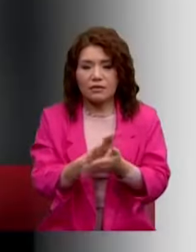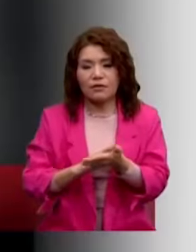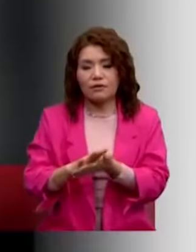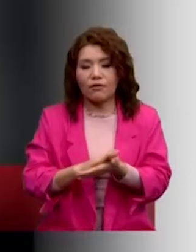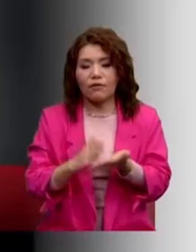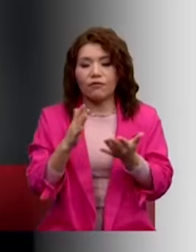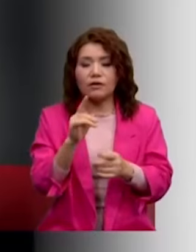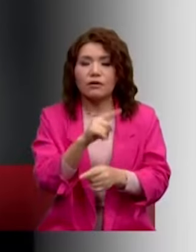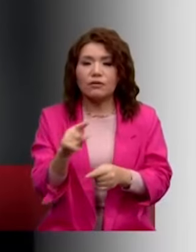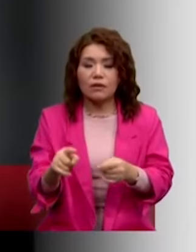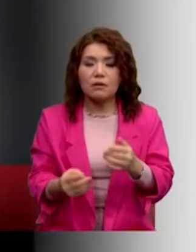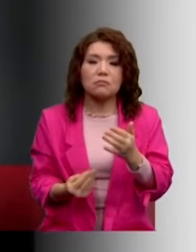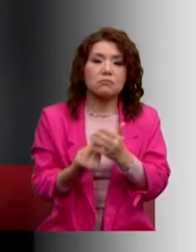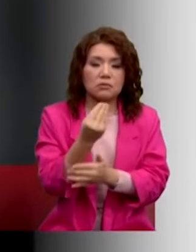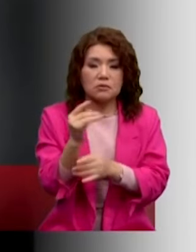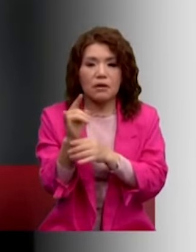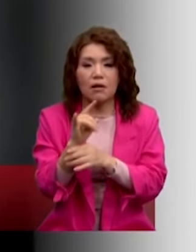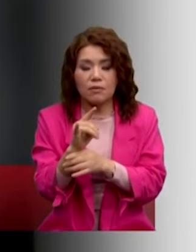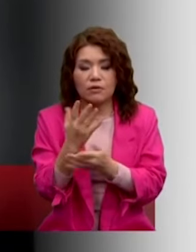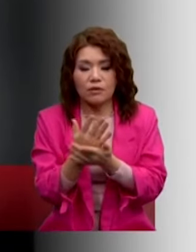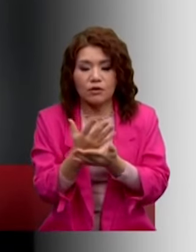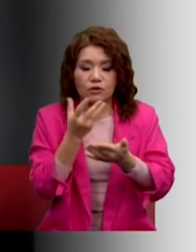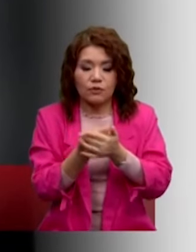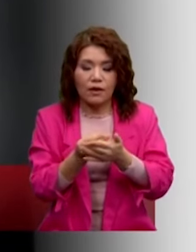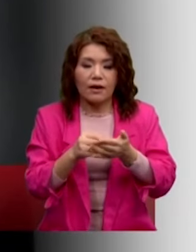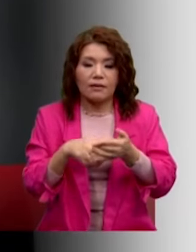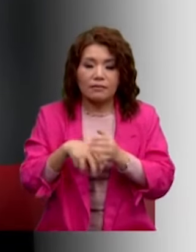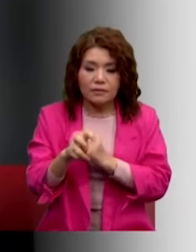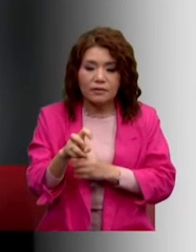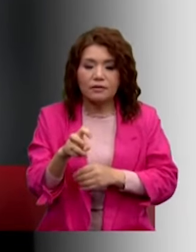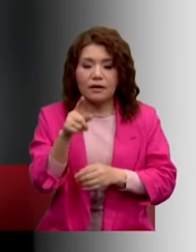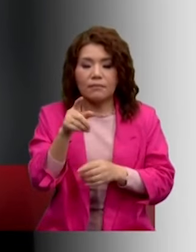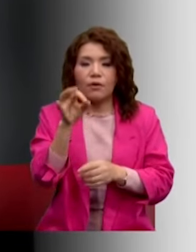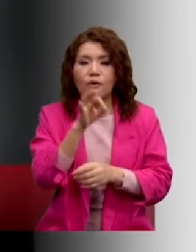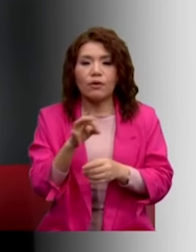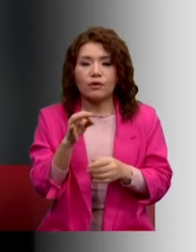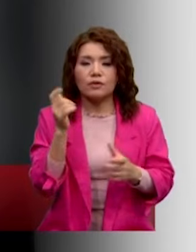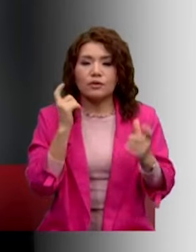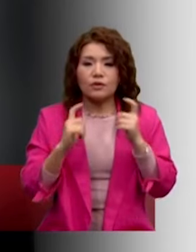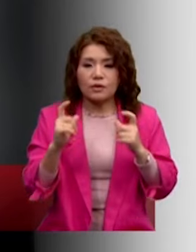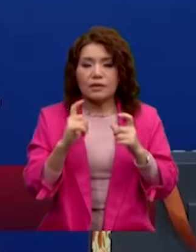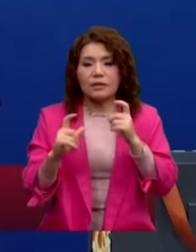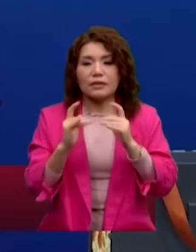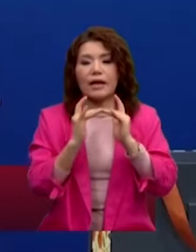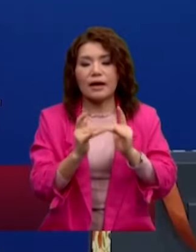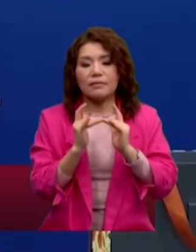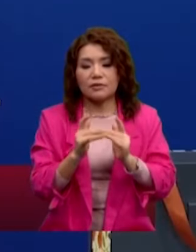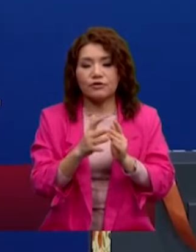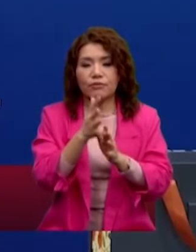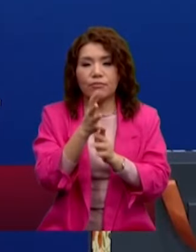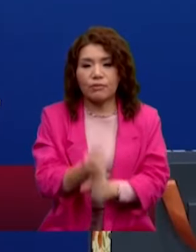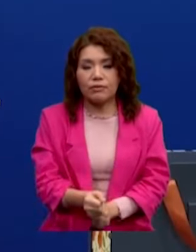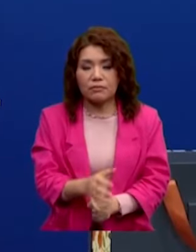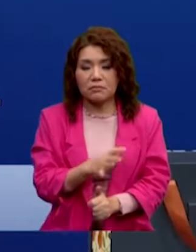никакого. А некоторые злоумышленники вообще в своих сообщениях успели обрушить студенческие общежития. Прошла